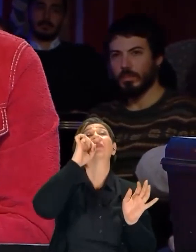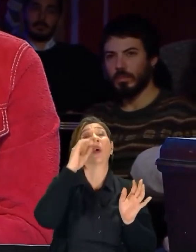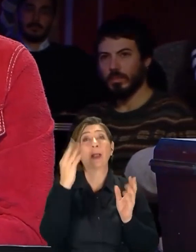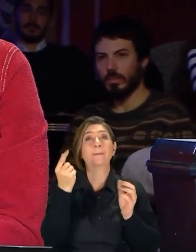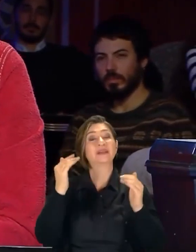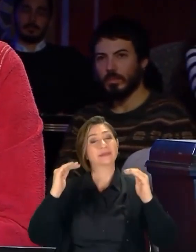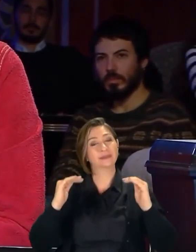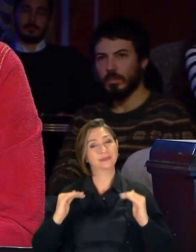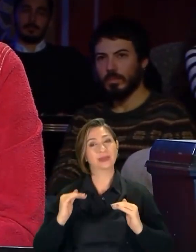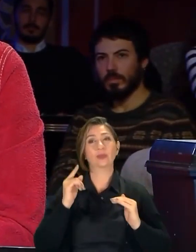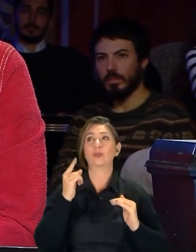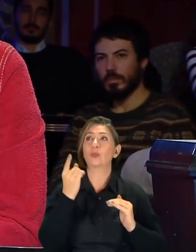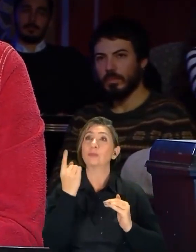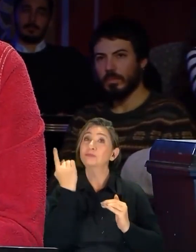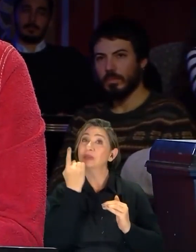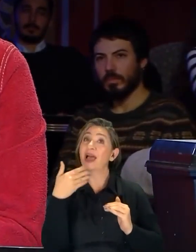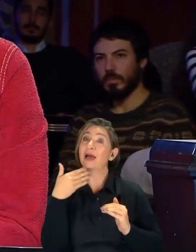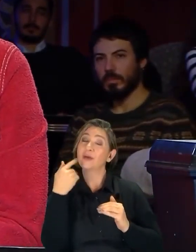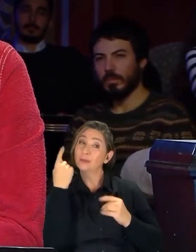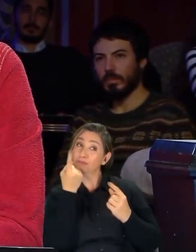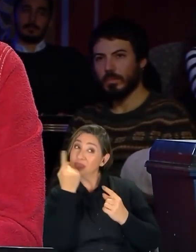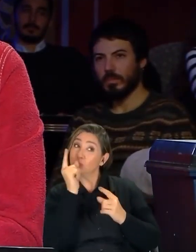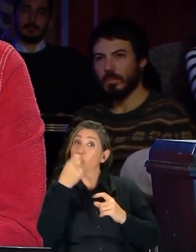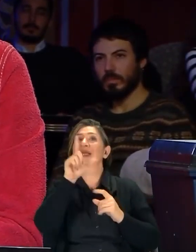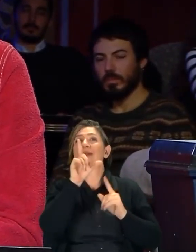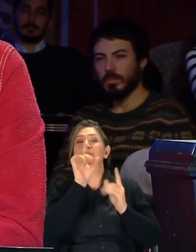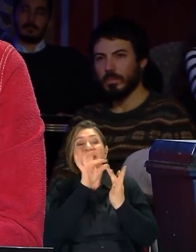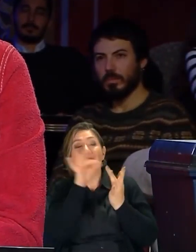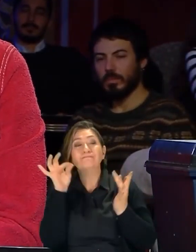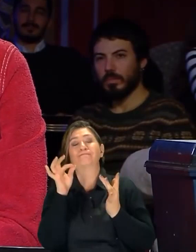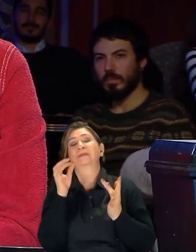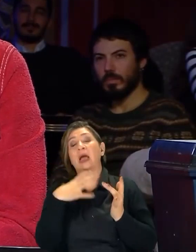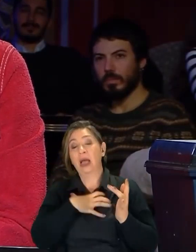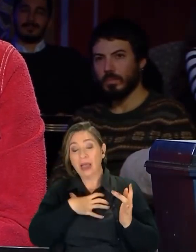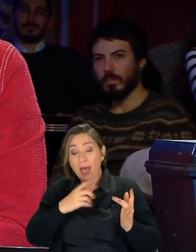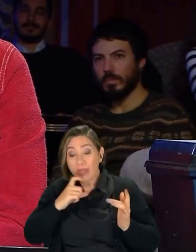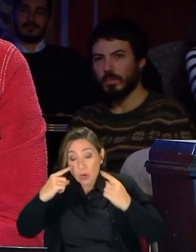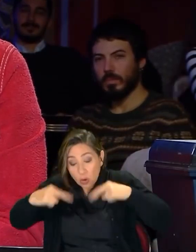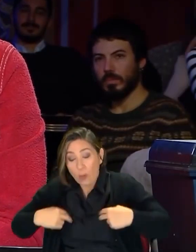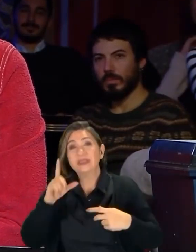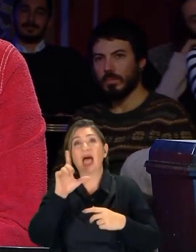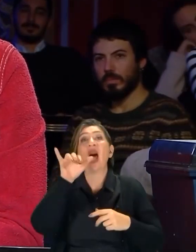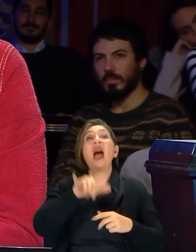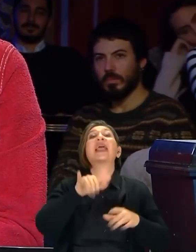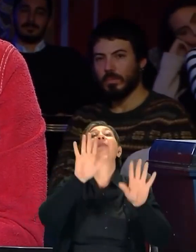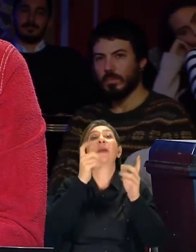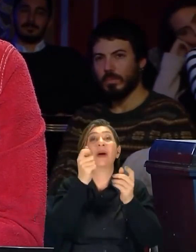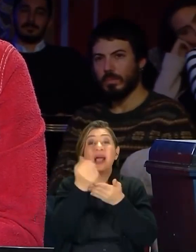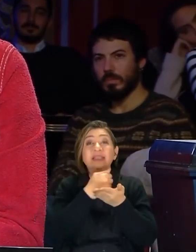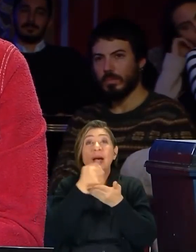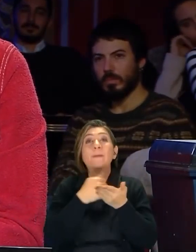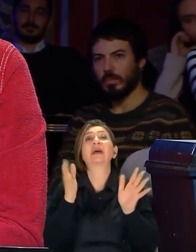şey yapmalılar Yani bu durumdan bir bir şey çıkartmalı diye düşünüyorum yani hiç kimse Eee hak etmediği parayı kazanmaya